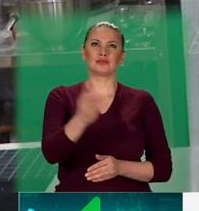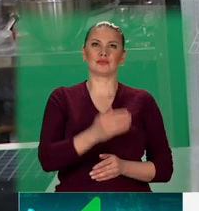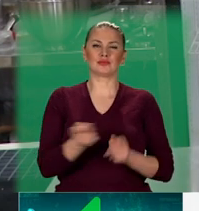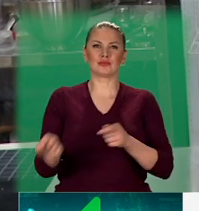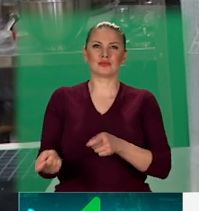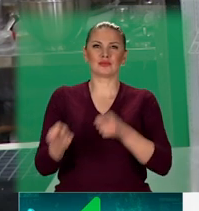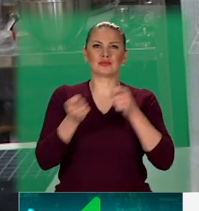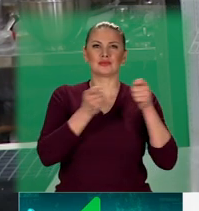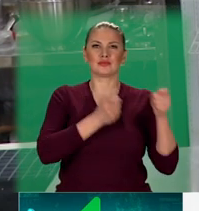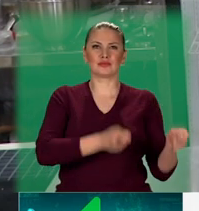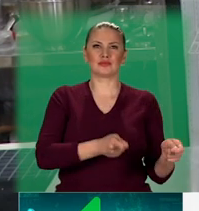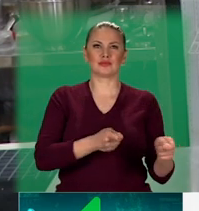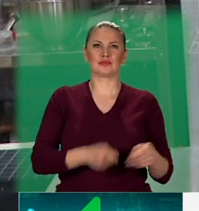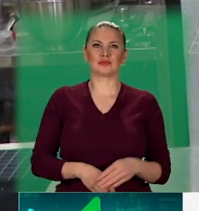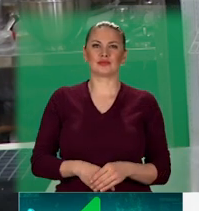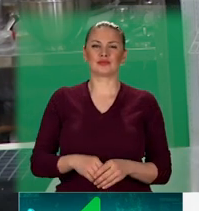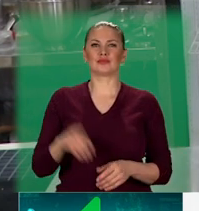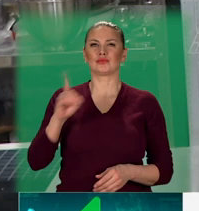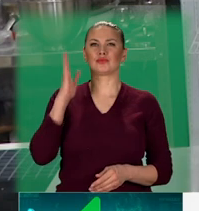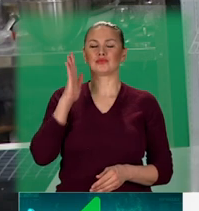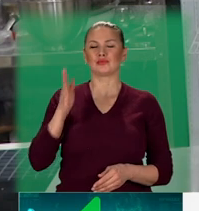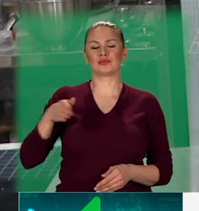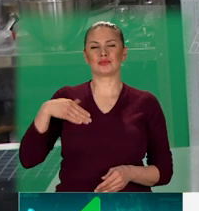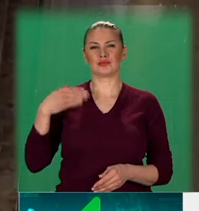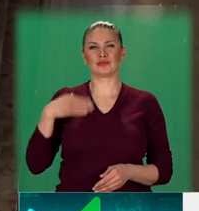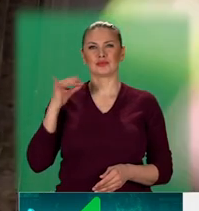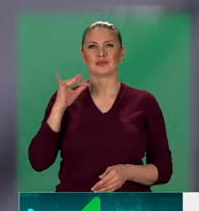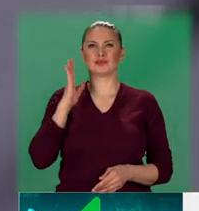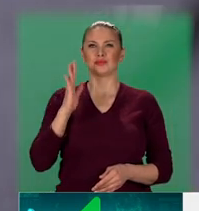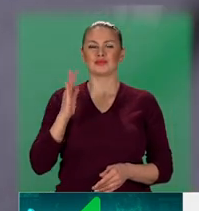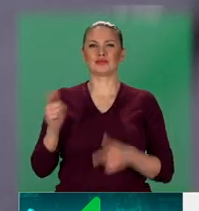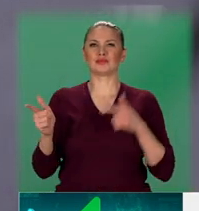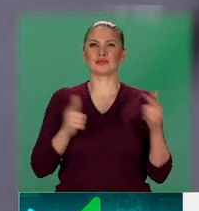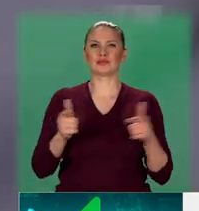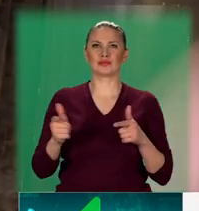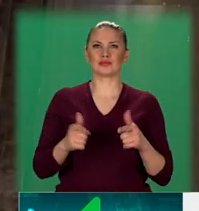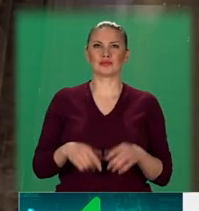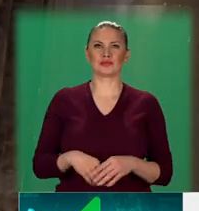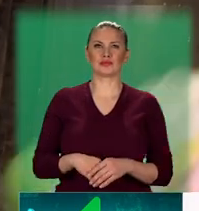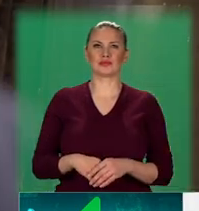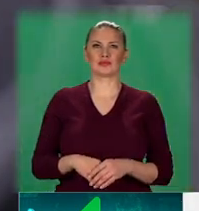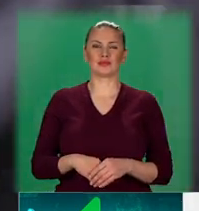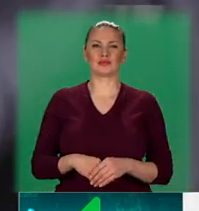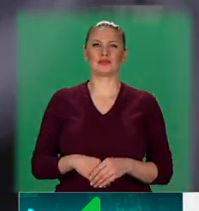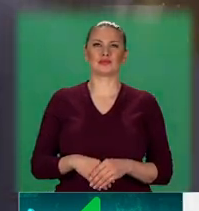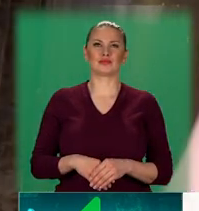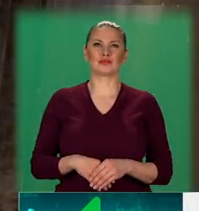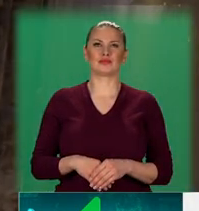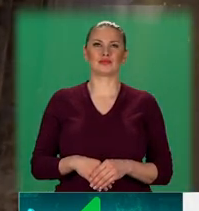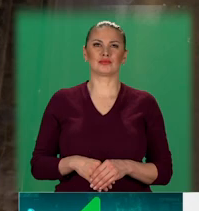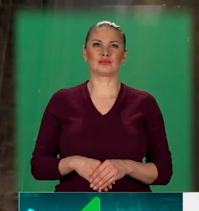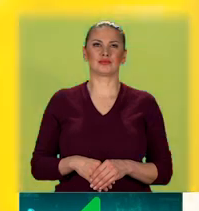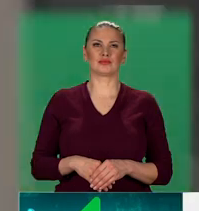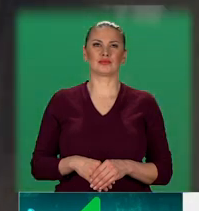вкусная, а самое главное полезная красота будет готова. А пока мы ждем, я расскажу рецепт вкусного и полезного завтрака.